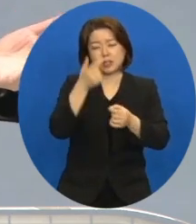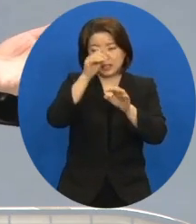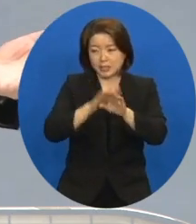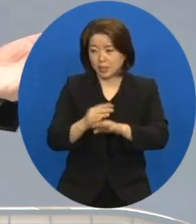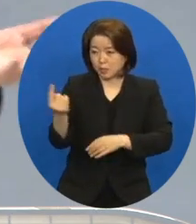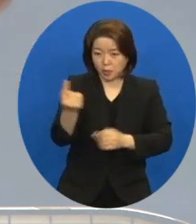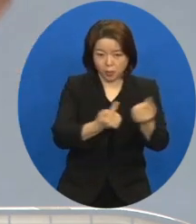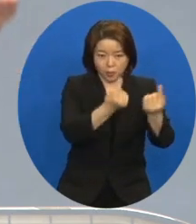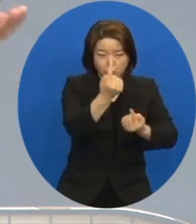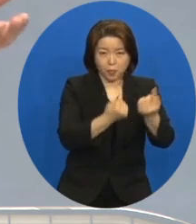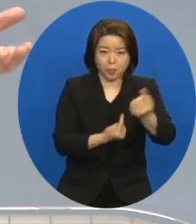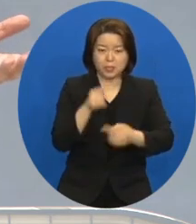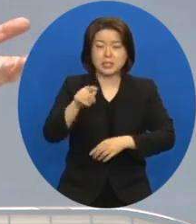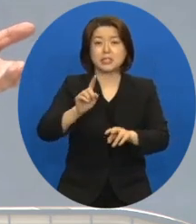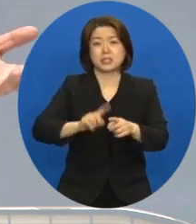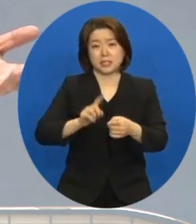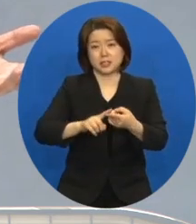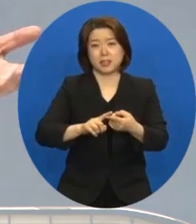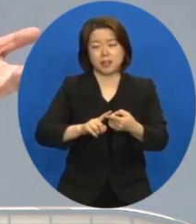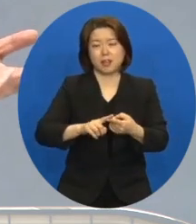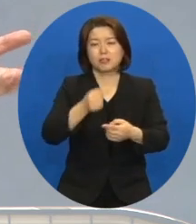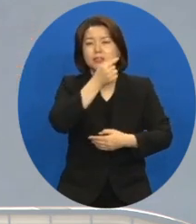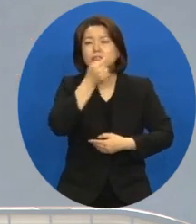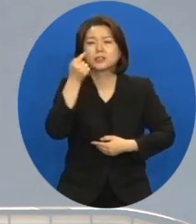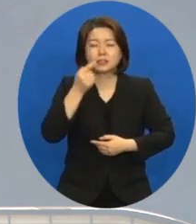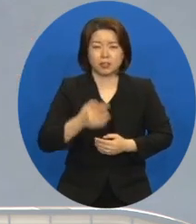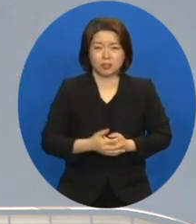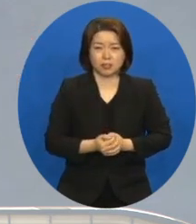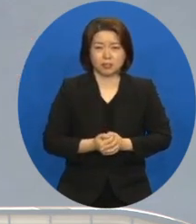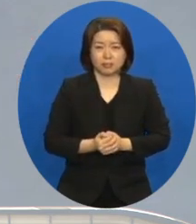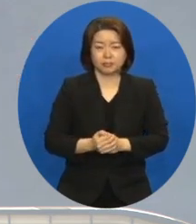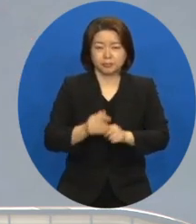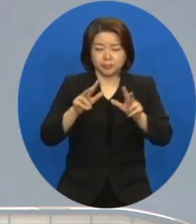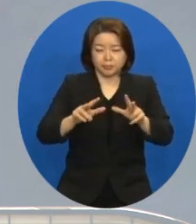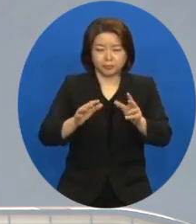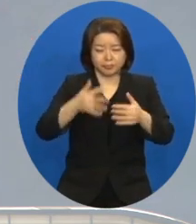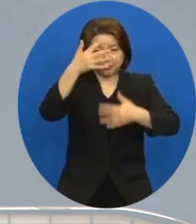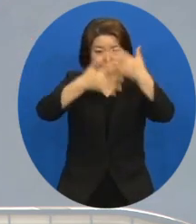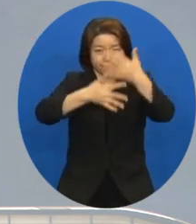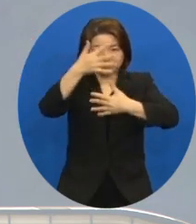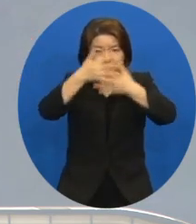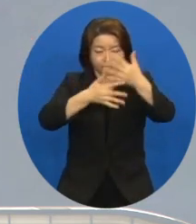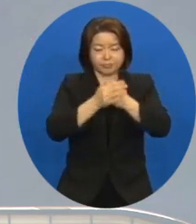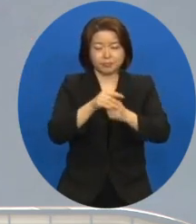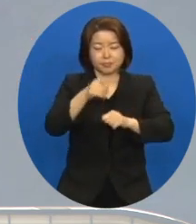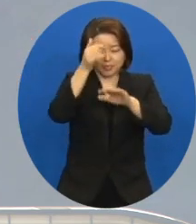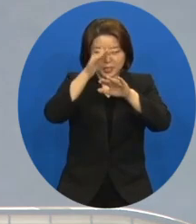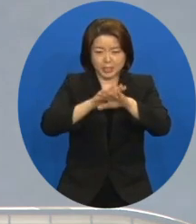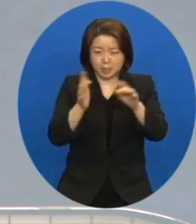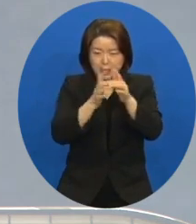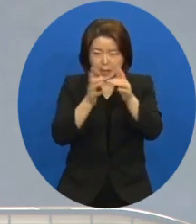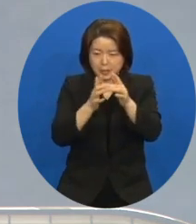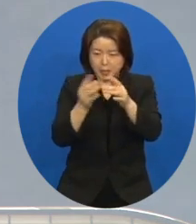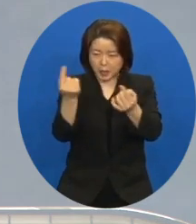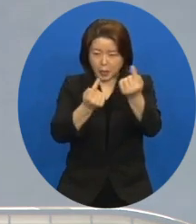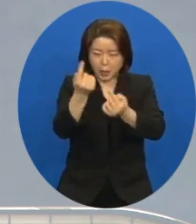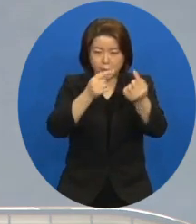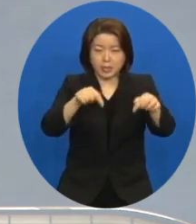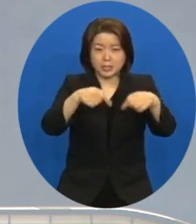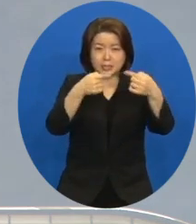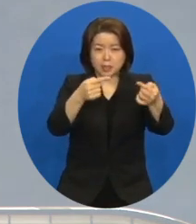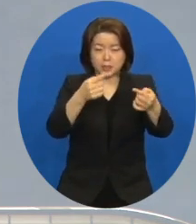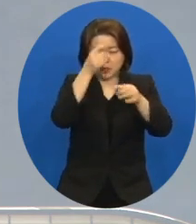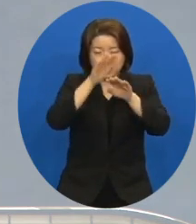것, 이 자체가 증거잖아요. 지금 영상으로도 이 예배에 접속에 들어와서 예배